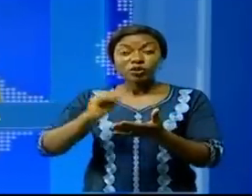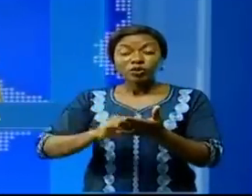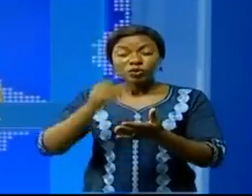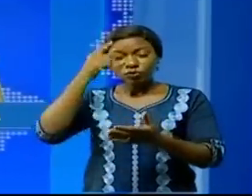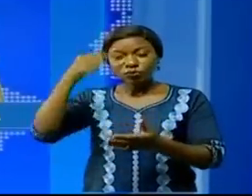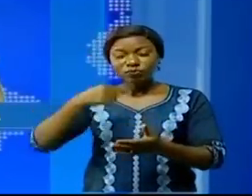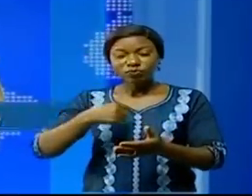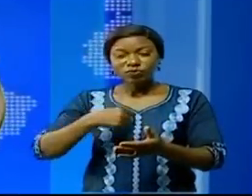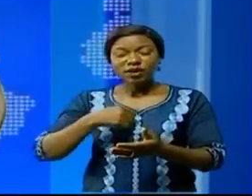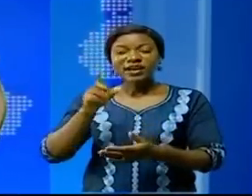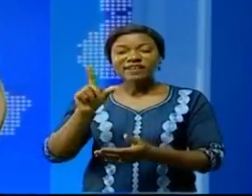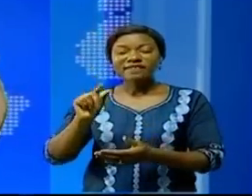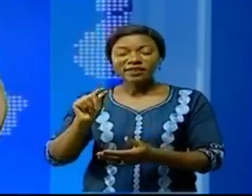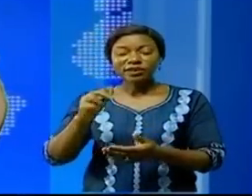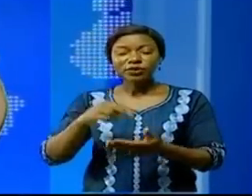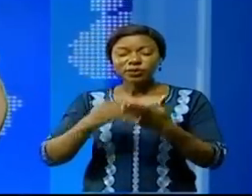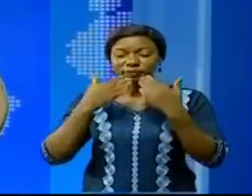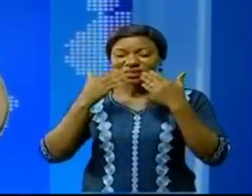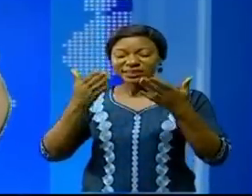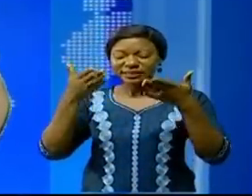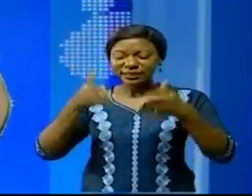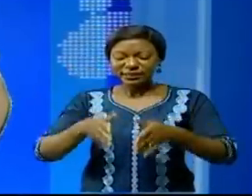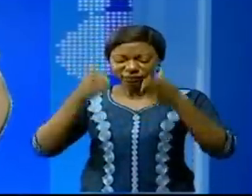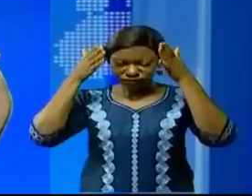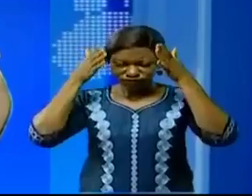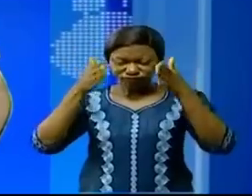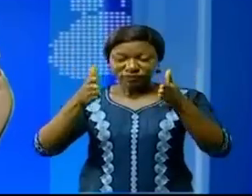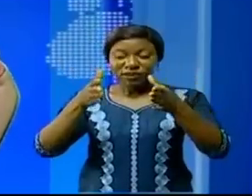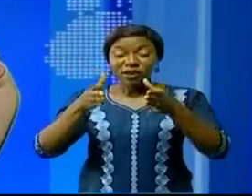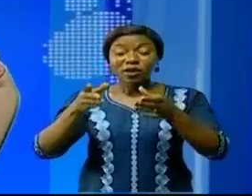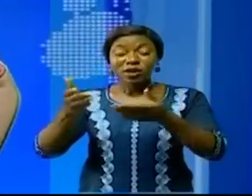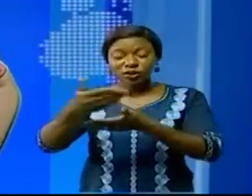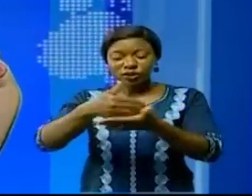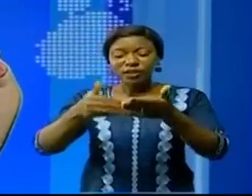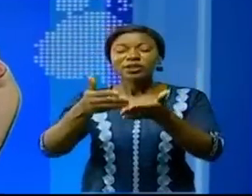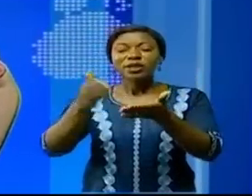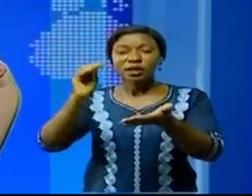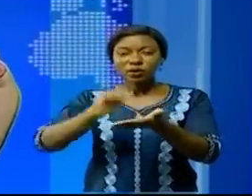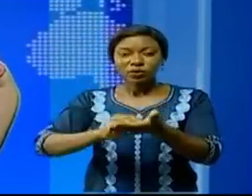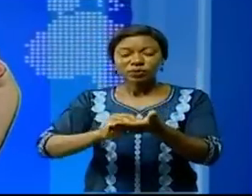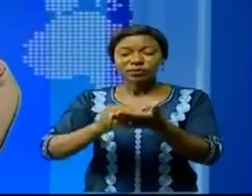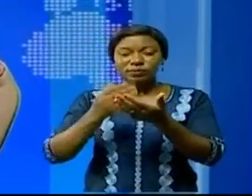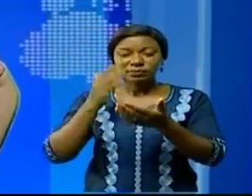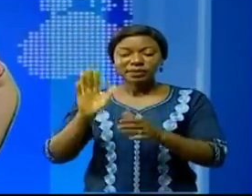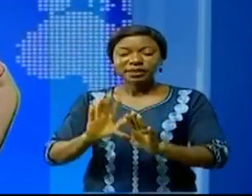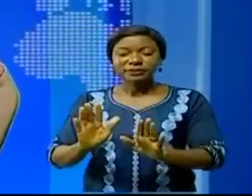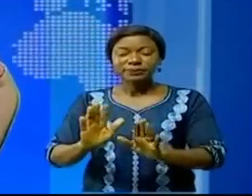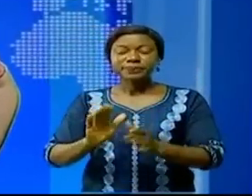Nyangui pour la suite de l'actualité. Merci de nous avoir suivis. Je vous retrouve demain si Dieu le veut.